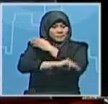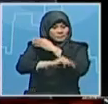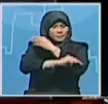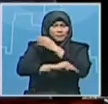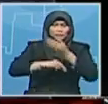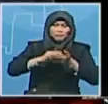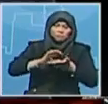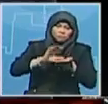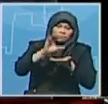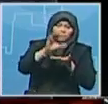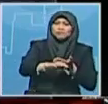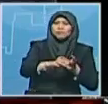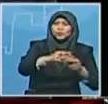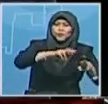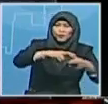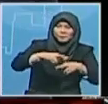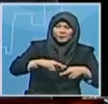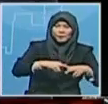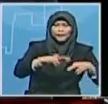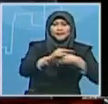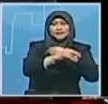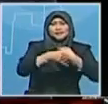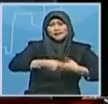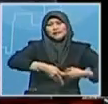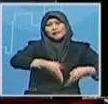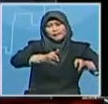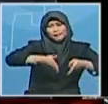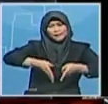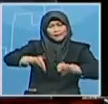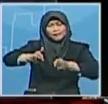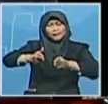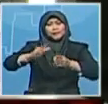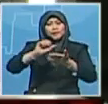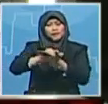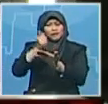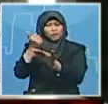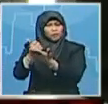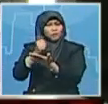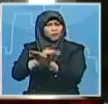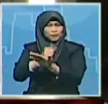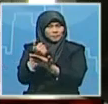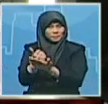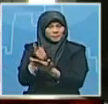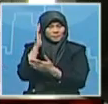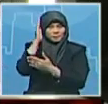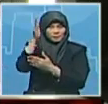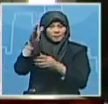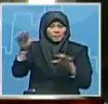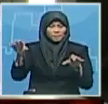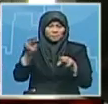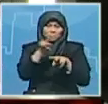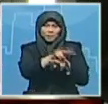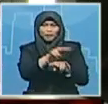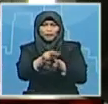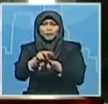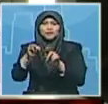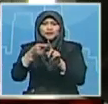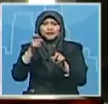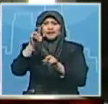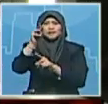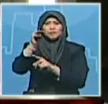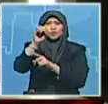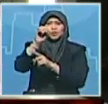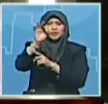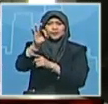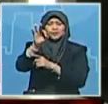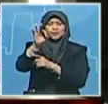untuk menyelenggara jalan-jalan negeri. Tapi jadi, audit akan dilaksanakan oleh MOF, Kementerian Kewangan. Jadi sebab bila bercakap soal jalan